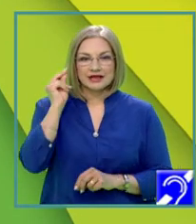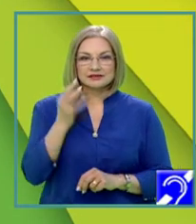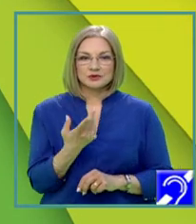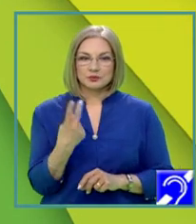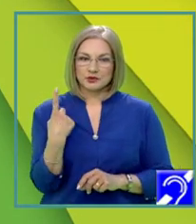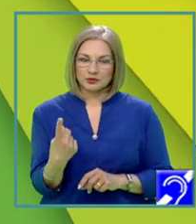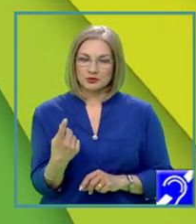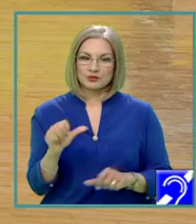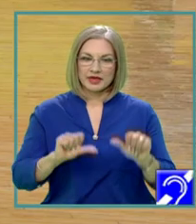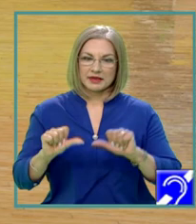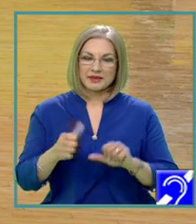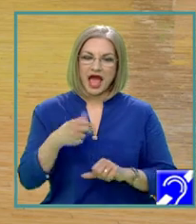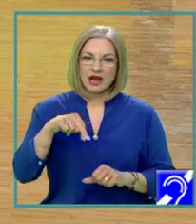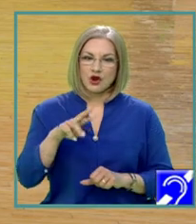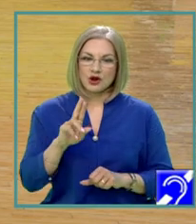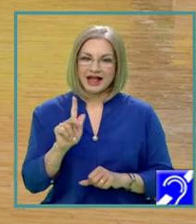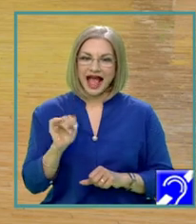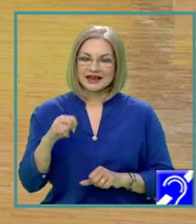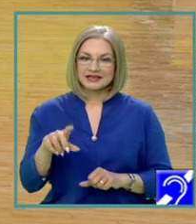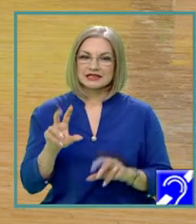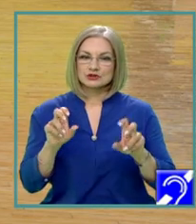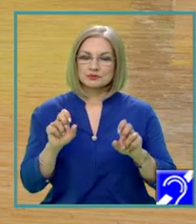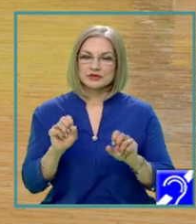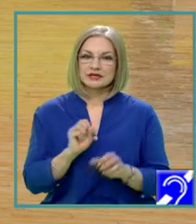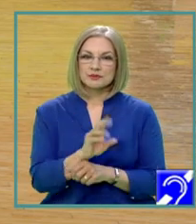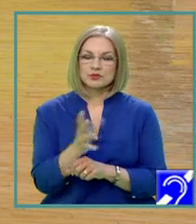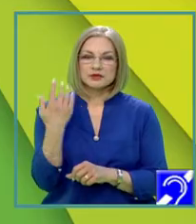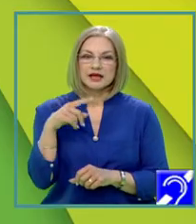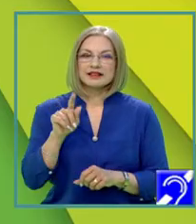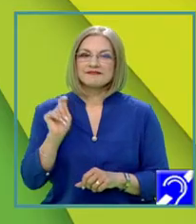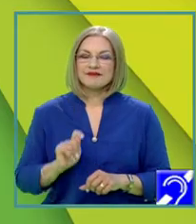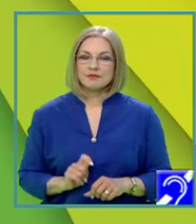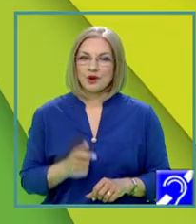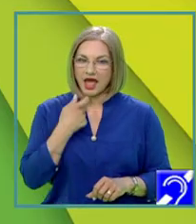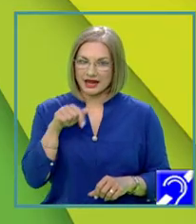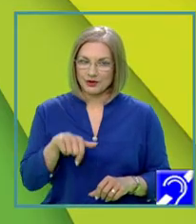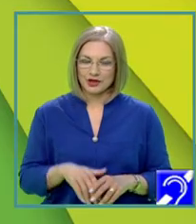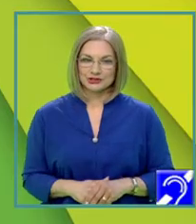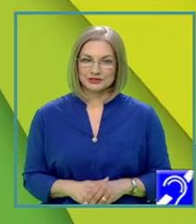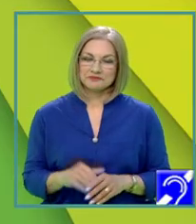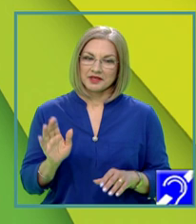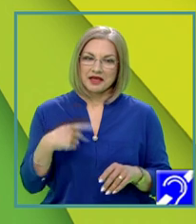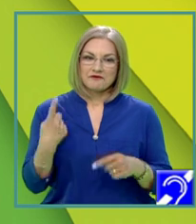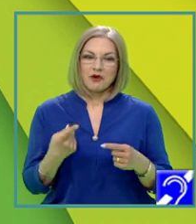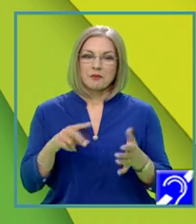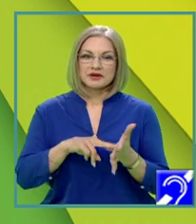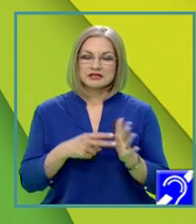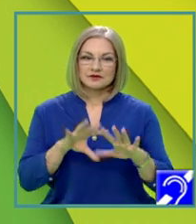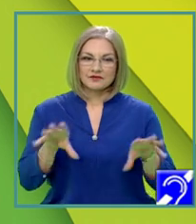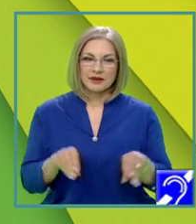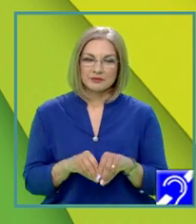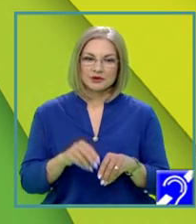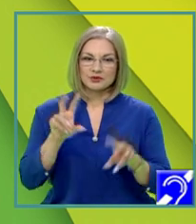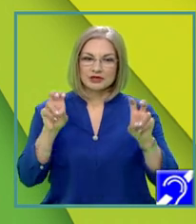unu de chimie anorganică subiecte publicate în luna februarie a acestui an vom rezolva împreună subiectul